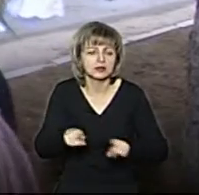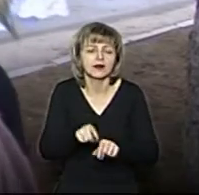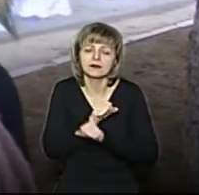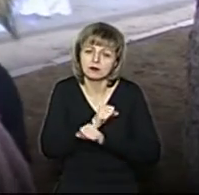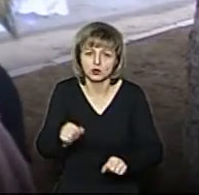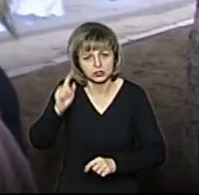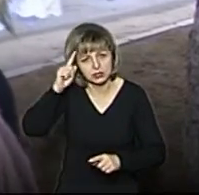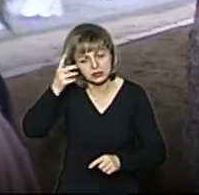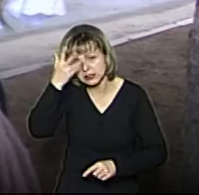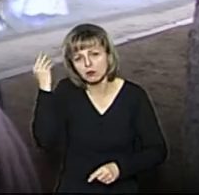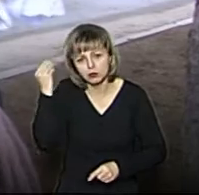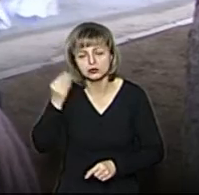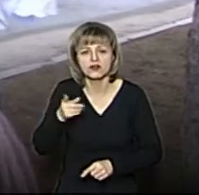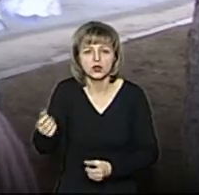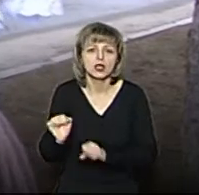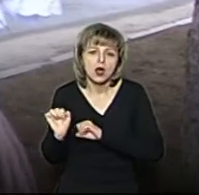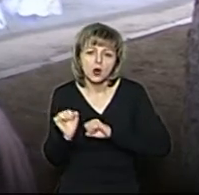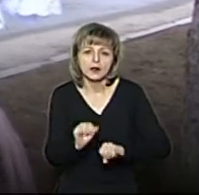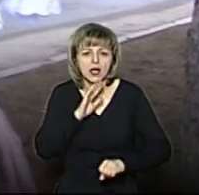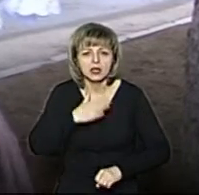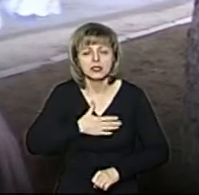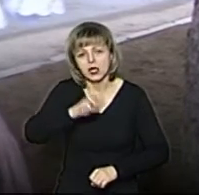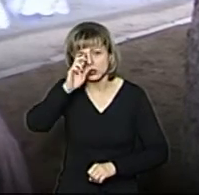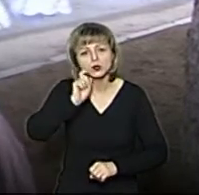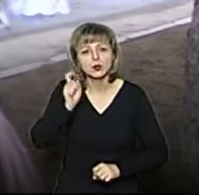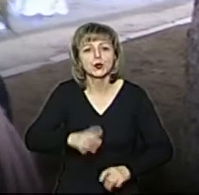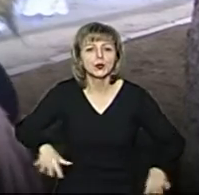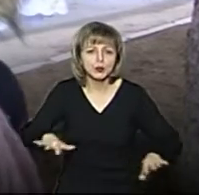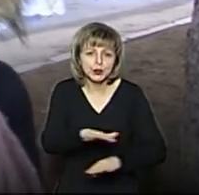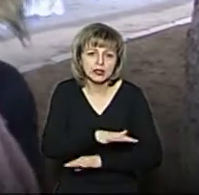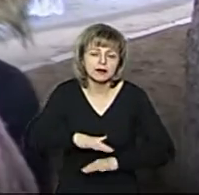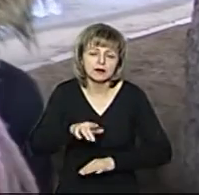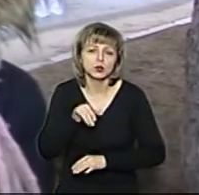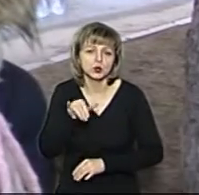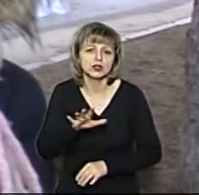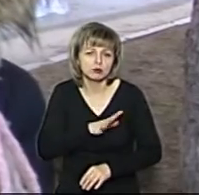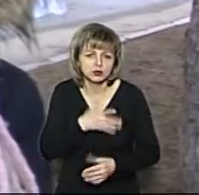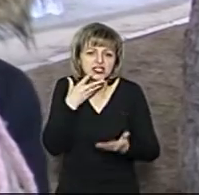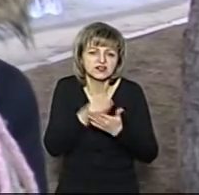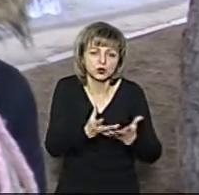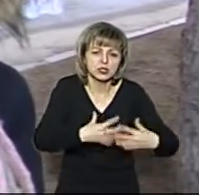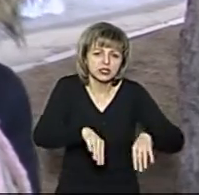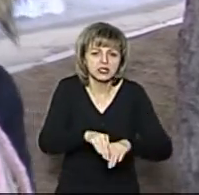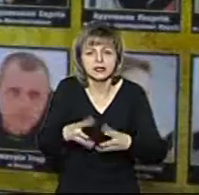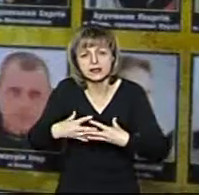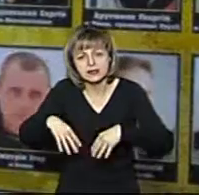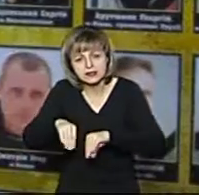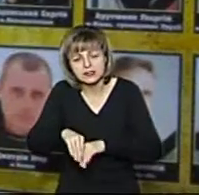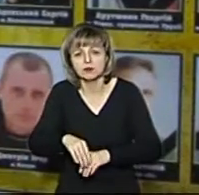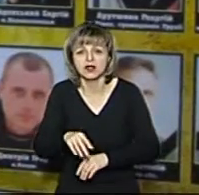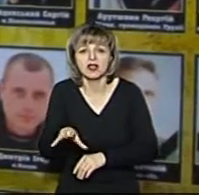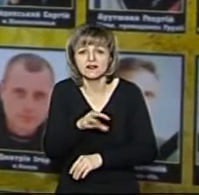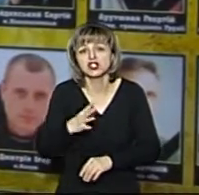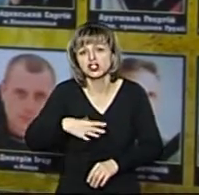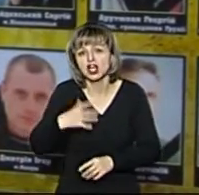забути. Вони оберігали нашу країну, в них теж були сім'ї, і вони їх чекали, але вони їх не